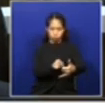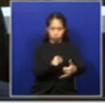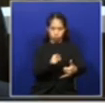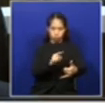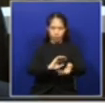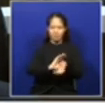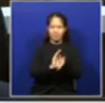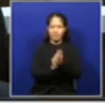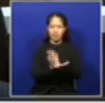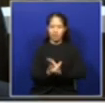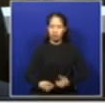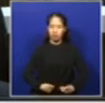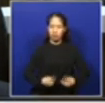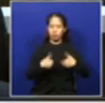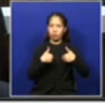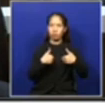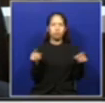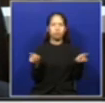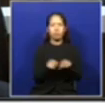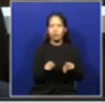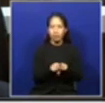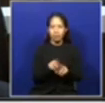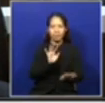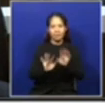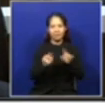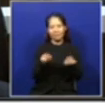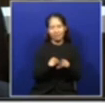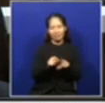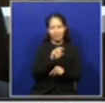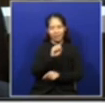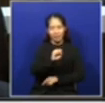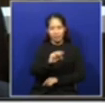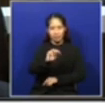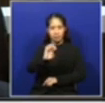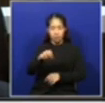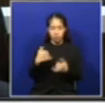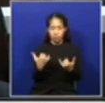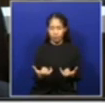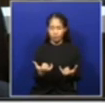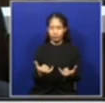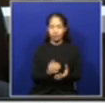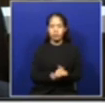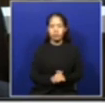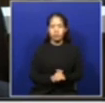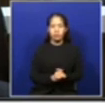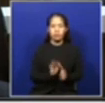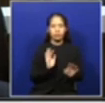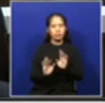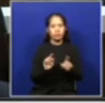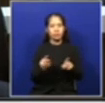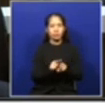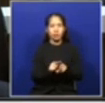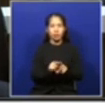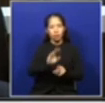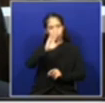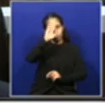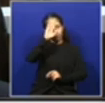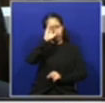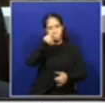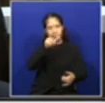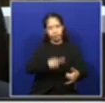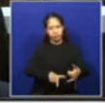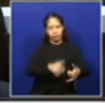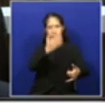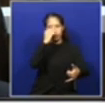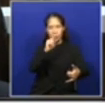ติ SME ก็เช่นกันครับท่านประธานสถานการณ์วันนี้ SME เปรียบเสมือนคนป่วยครับ ที่จะ